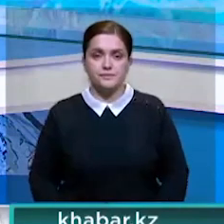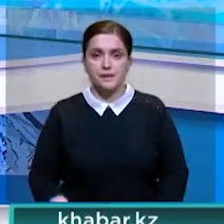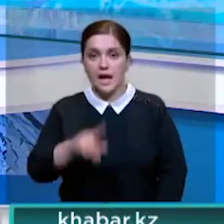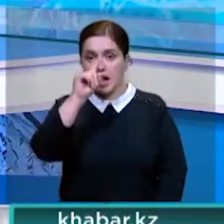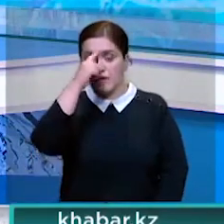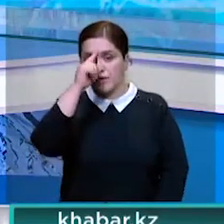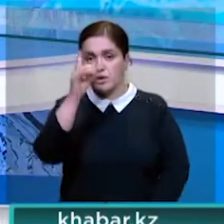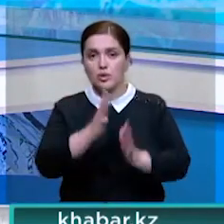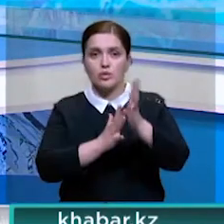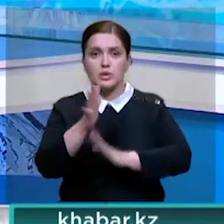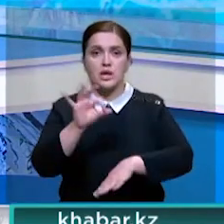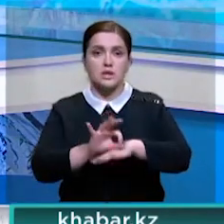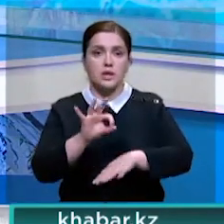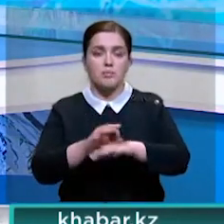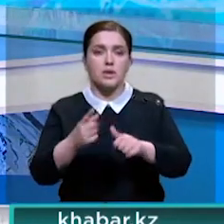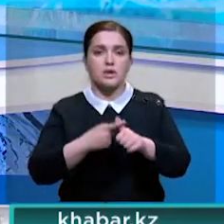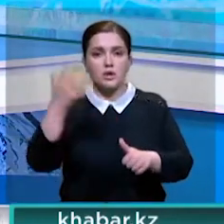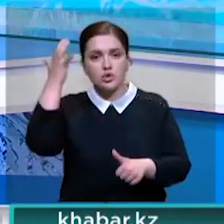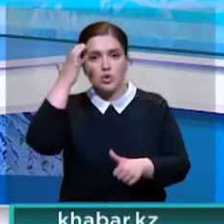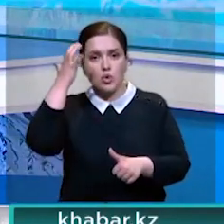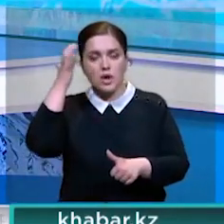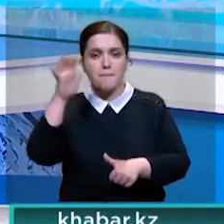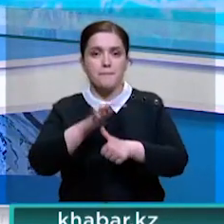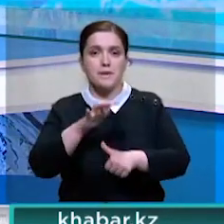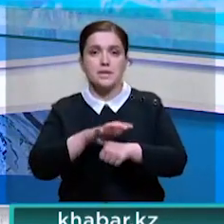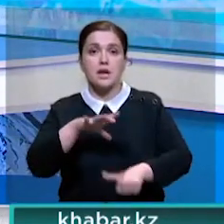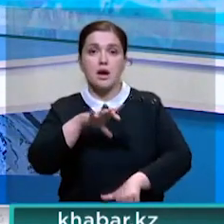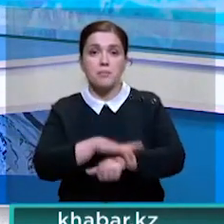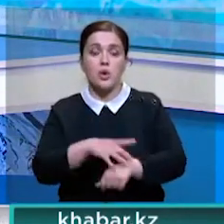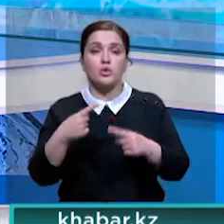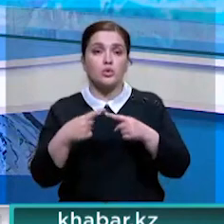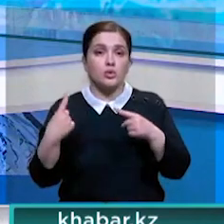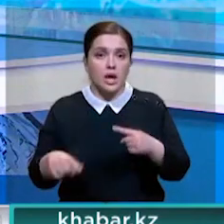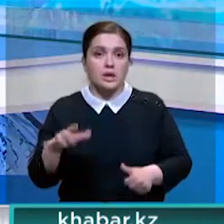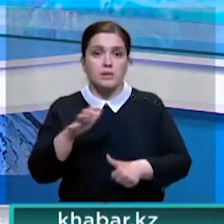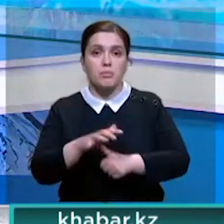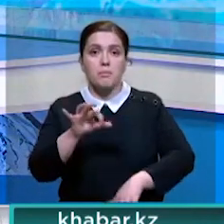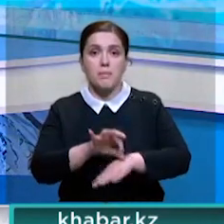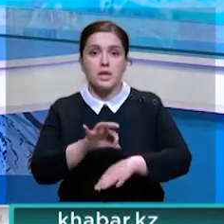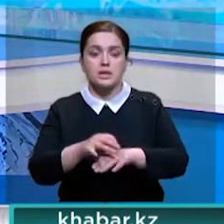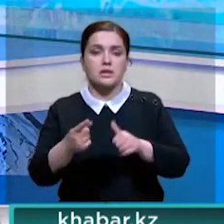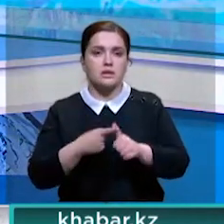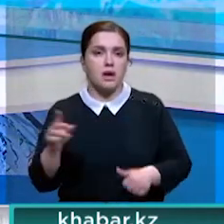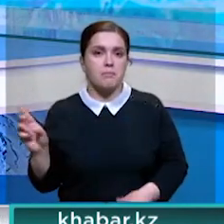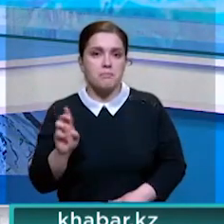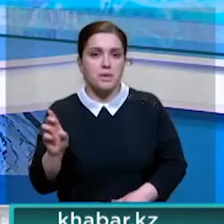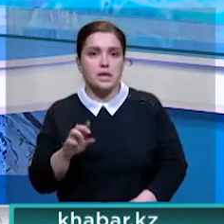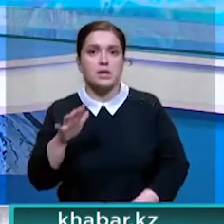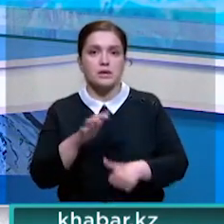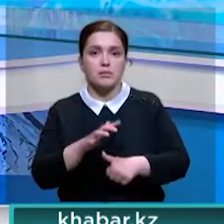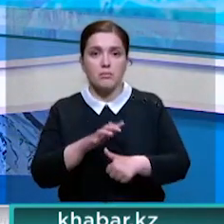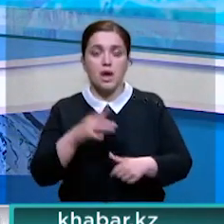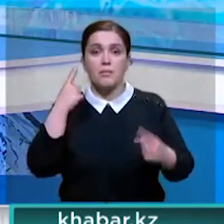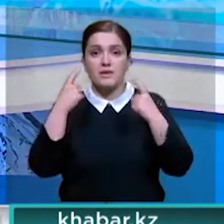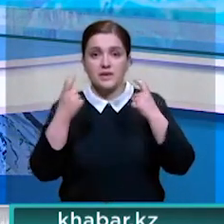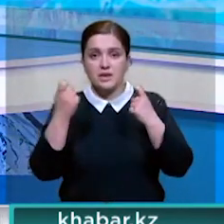а в индии на фоне роста заболеваемости так называемой черной плесенью обнаружено другая грибковая болезнь которую в стране называют белая плесень